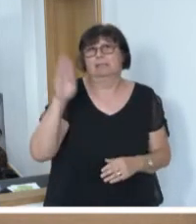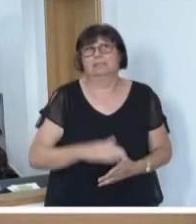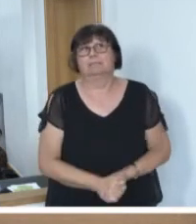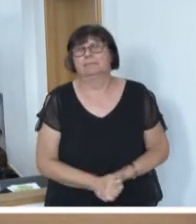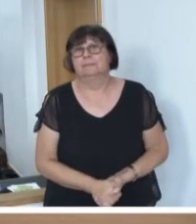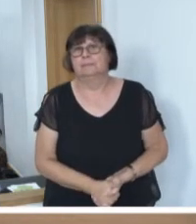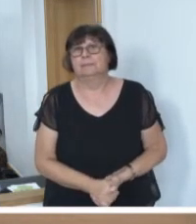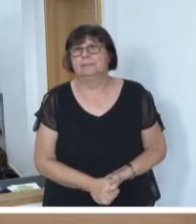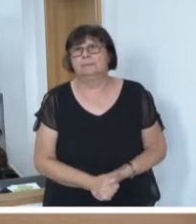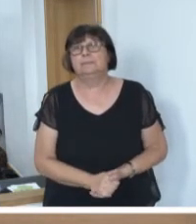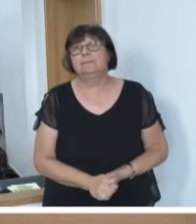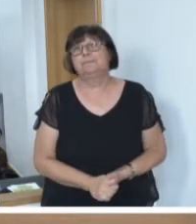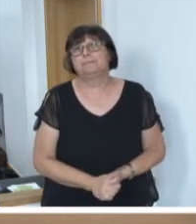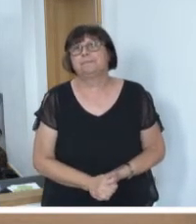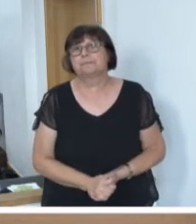erheben.